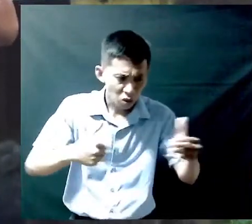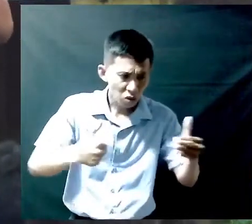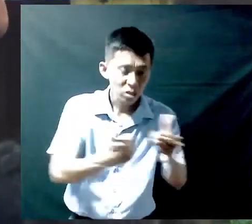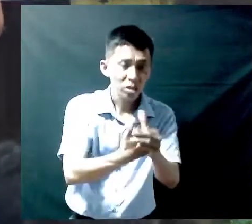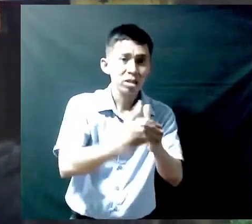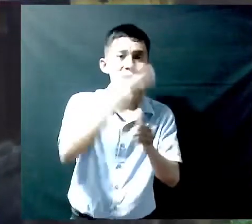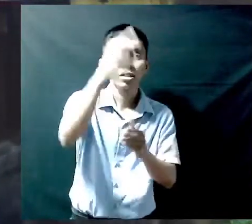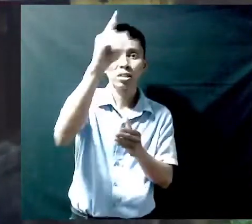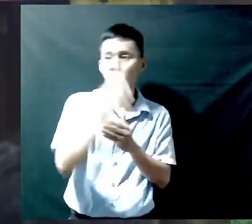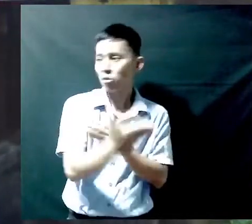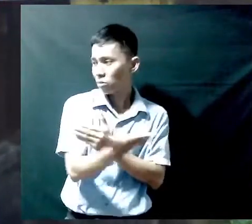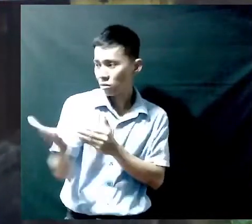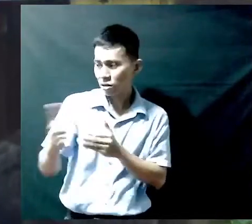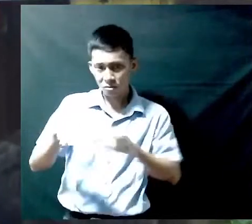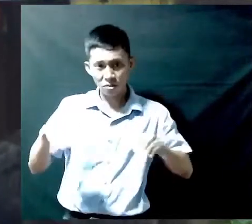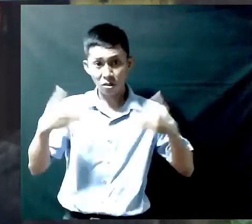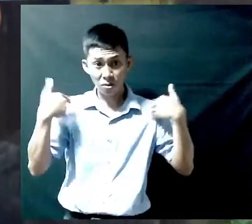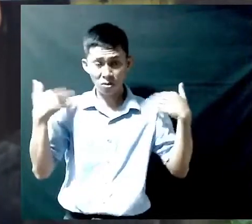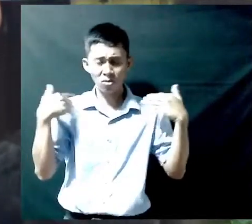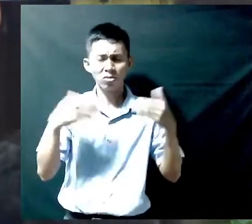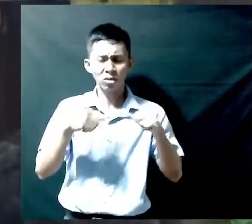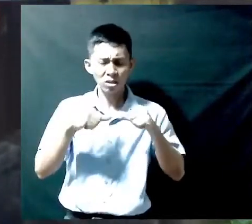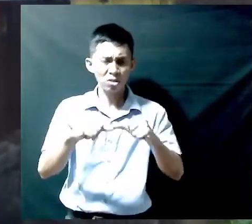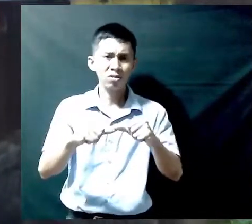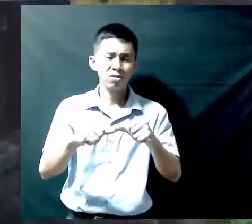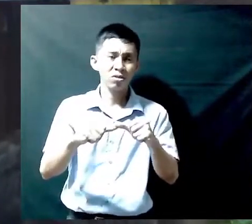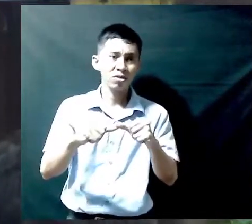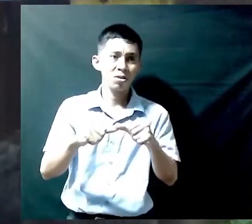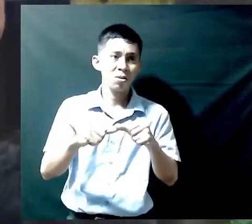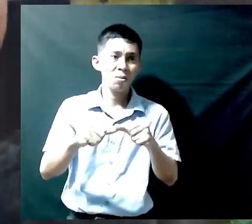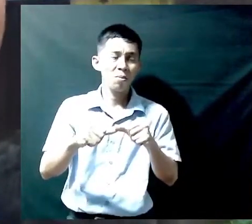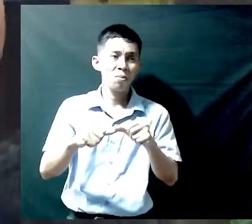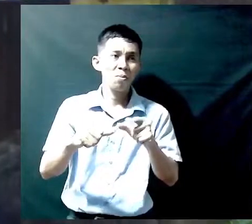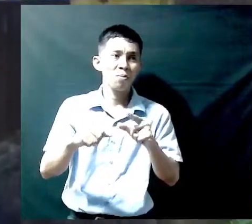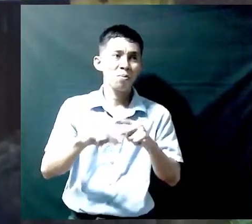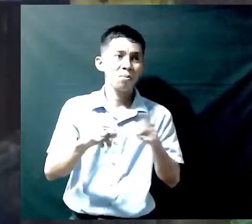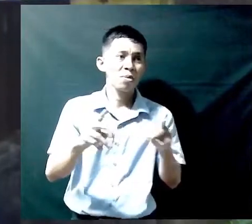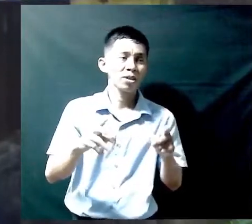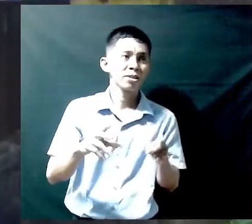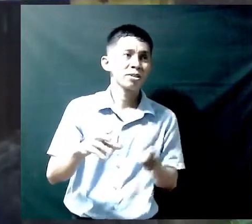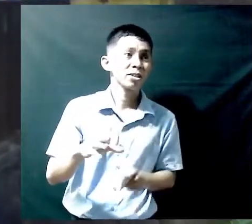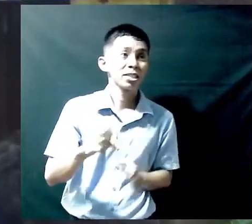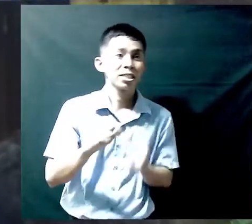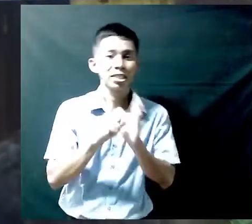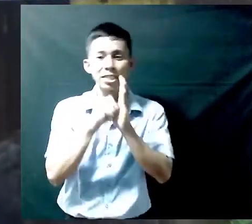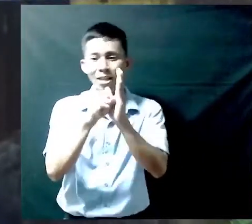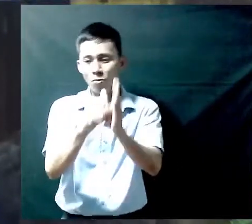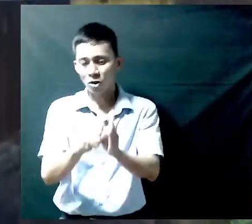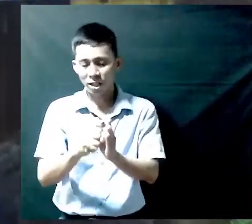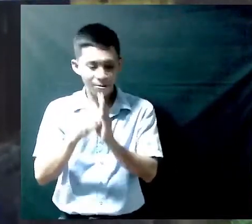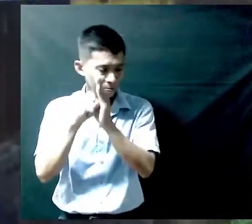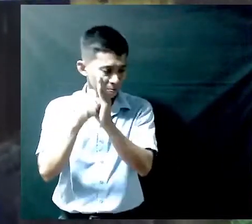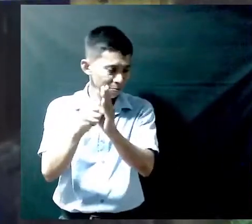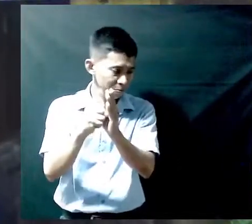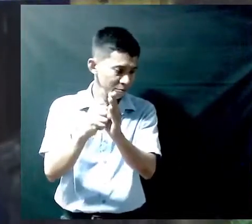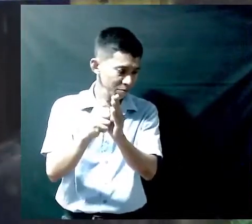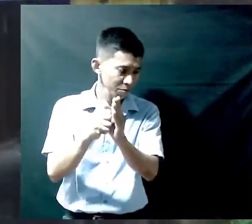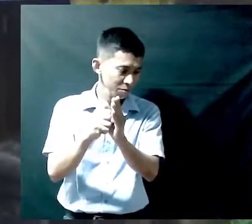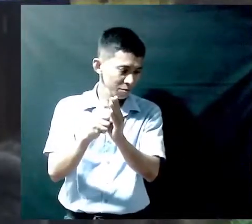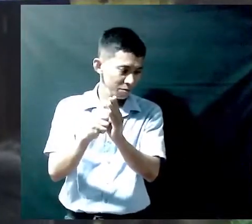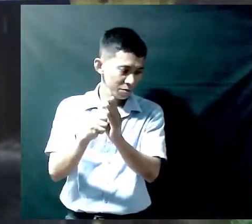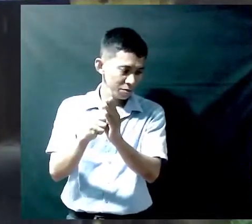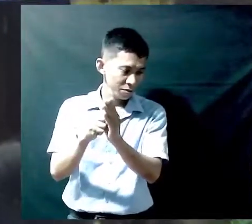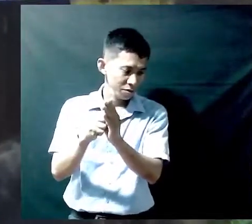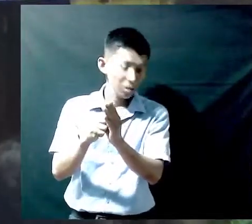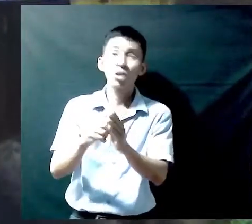So, meron ding loophole si Samuel. Kaya lang, hindi yun ang binigyan ng focus ng buhay niya. Ang binigyan ng focus ng buhay